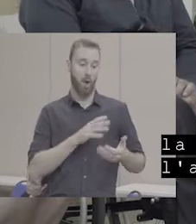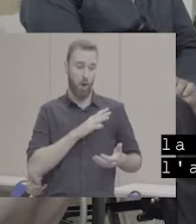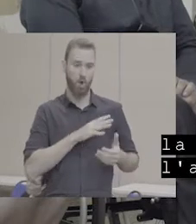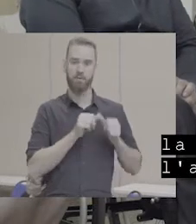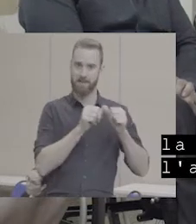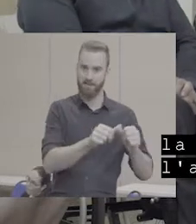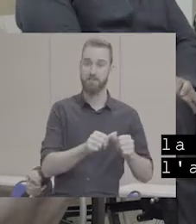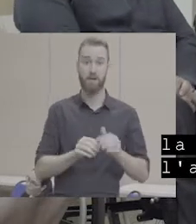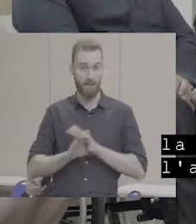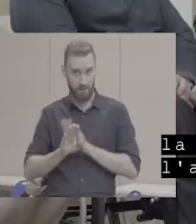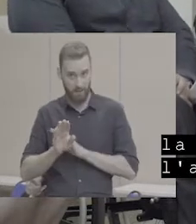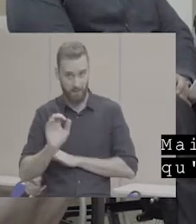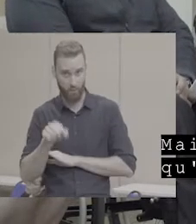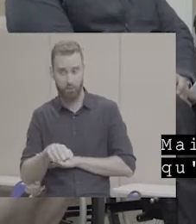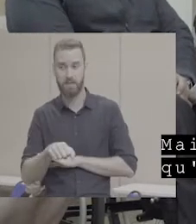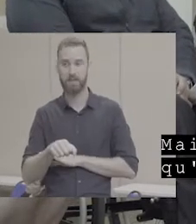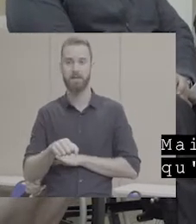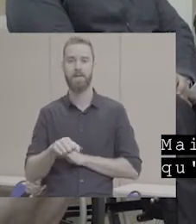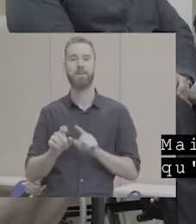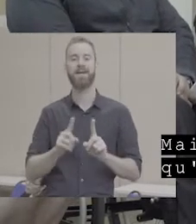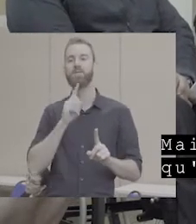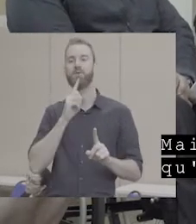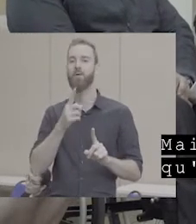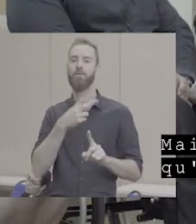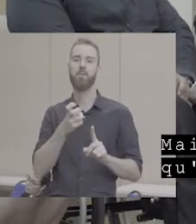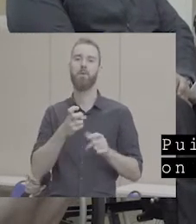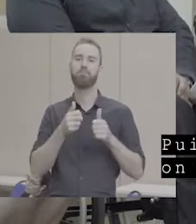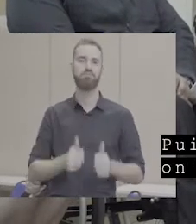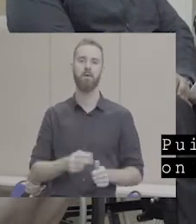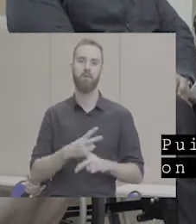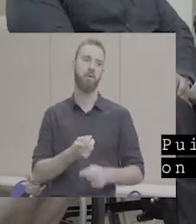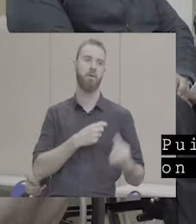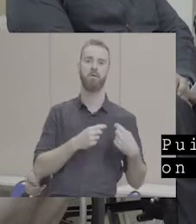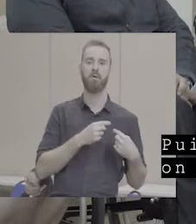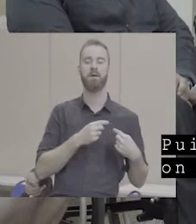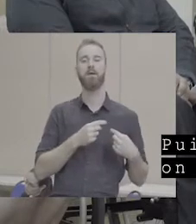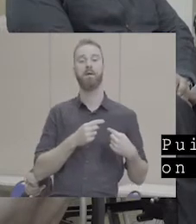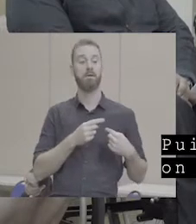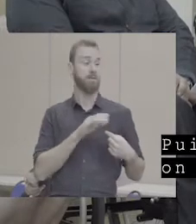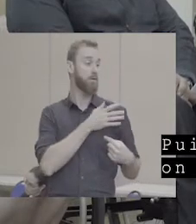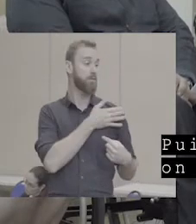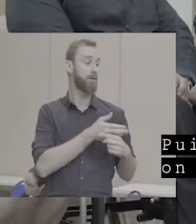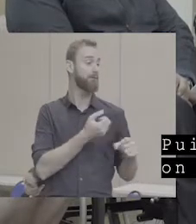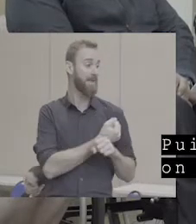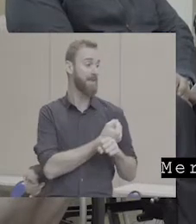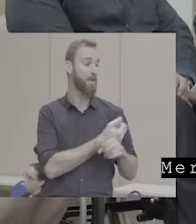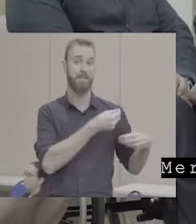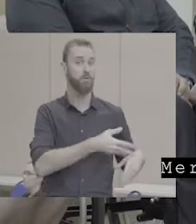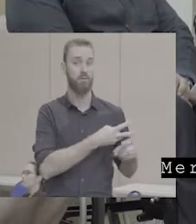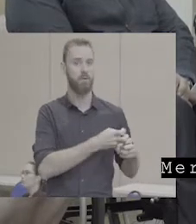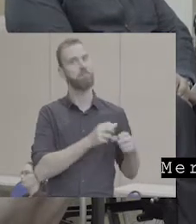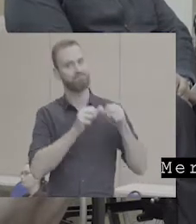d'acquis, l'amélioration, mais une chose qui est sûre, c'est qu'on ne veut pas régresser, puis le chemin qui est parcouru, on ne veut vraiment pas le perdre.